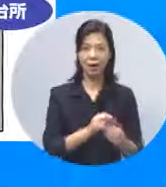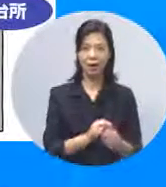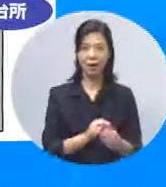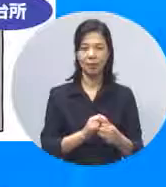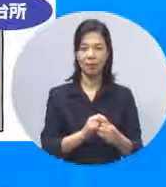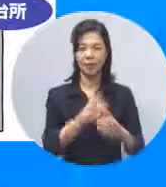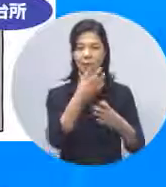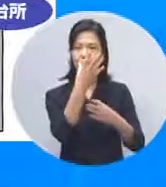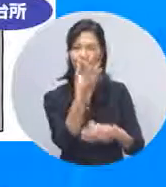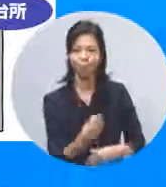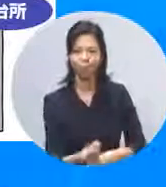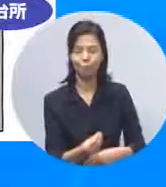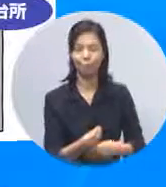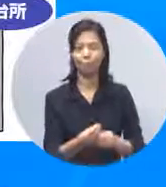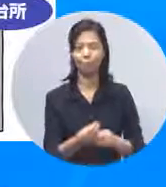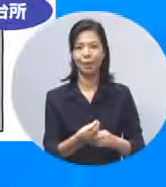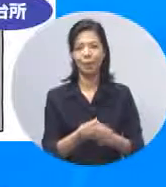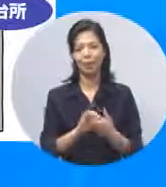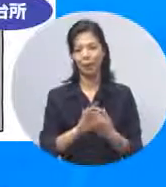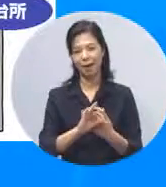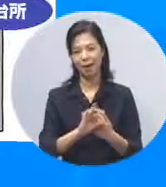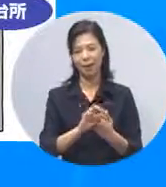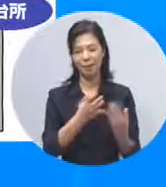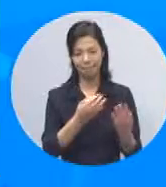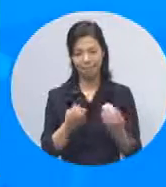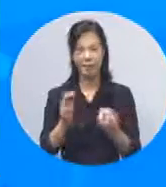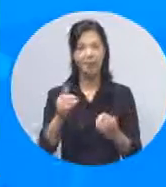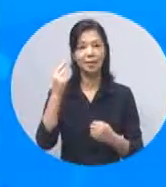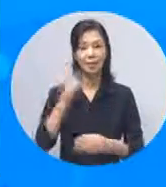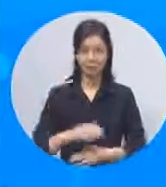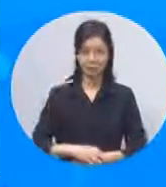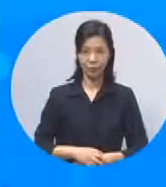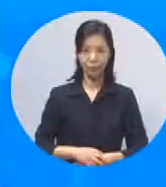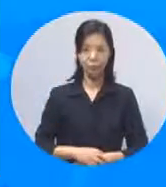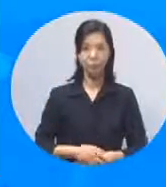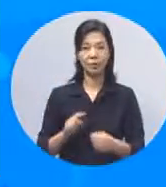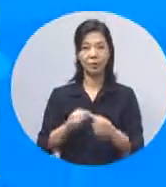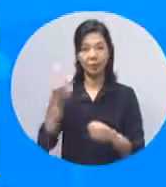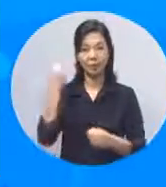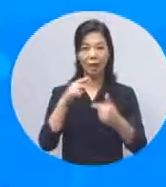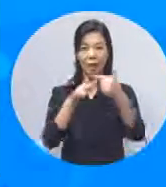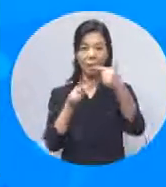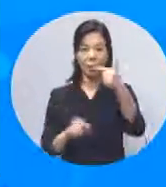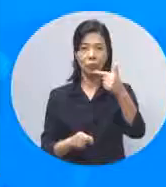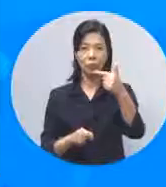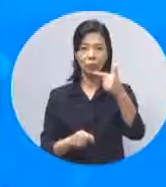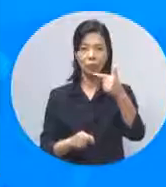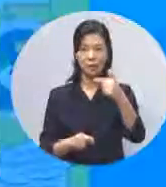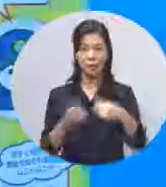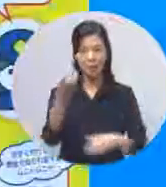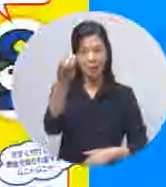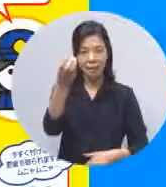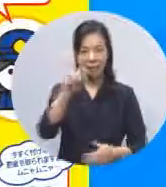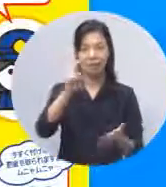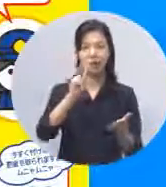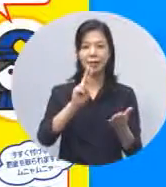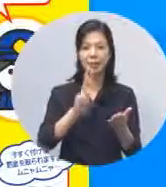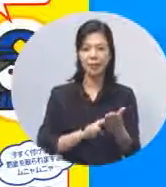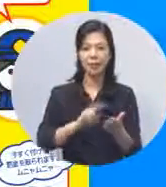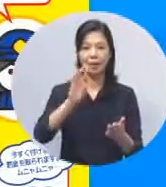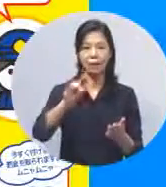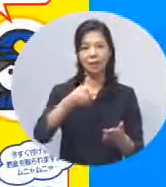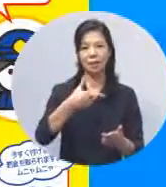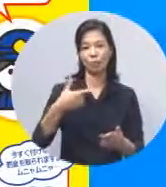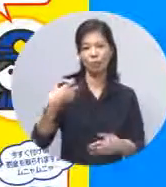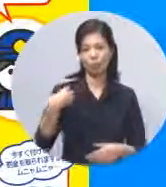に消せたりしたという事例が何件もあります。昨年6月に設置が義務化されているため、設置していない